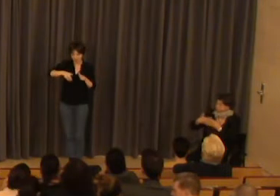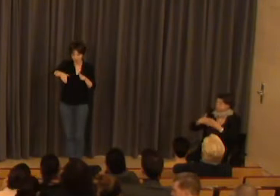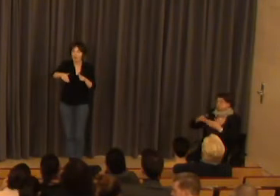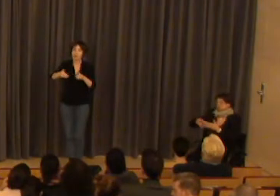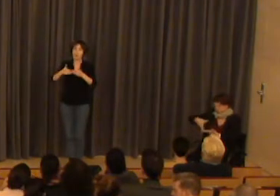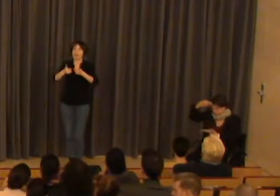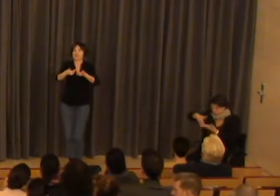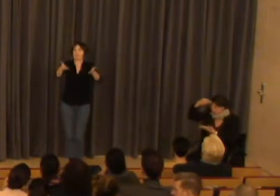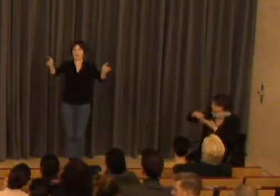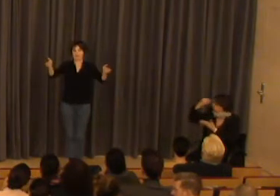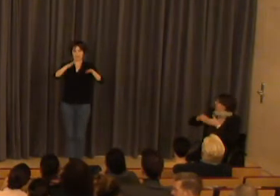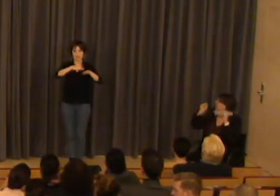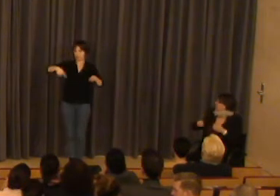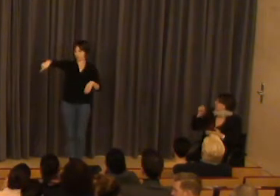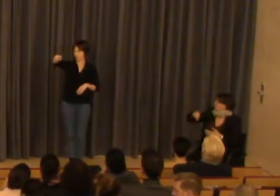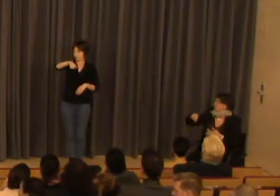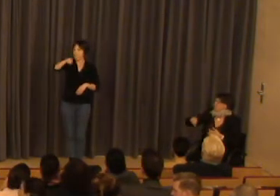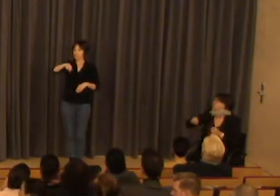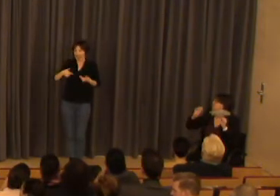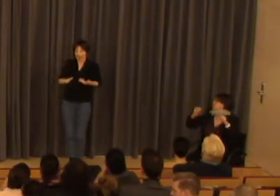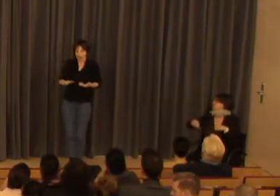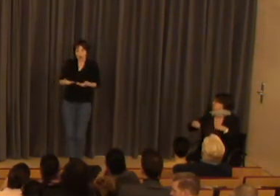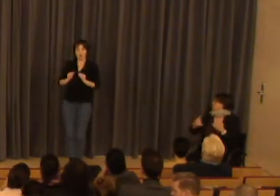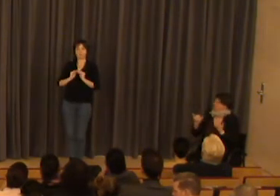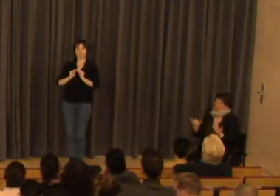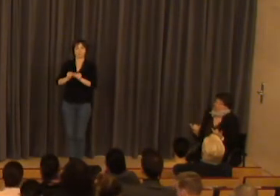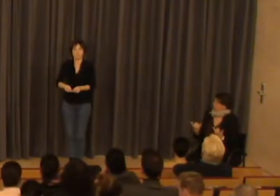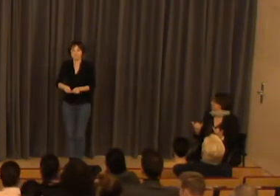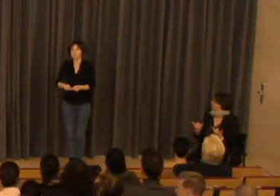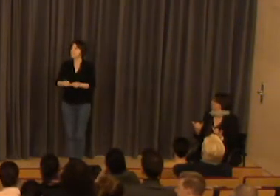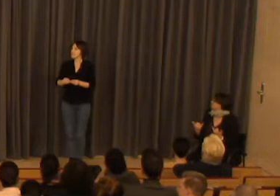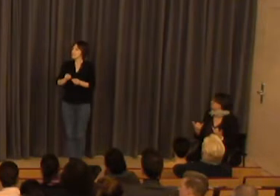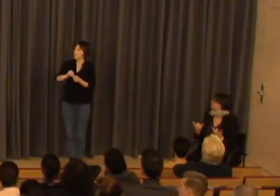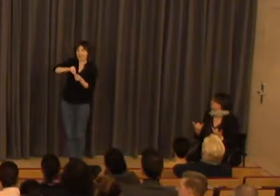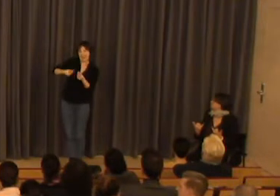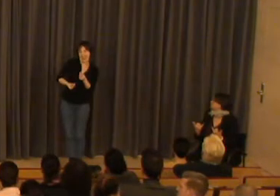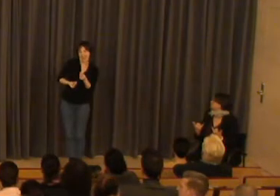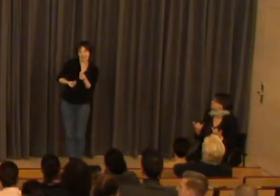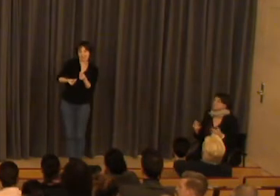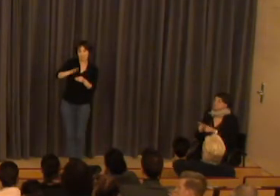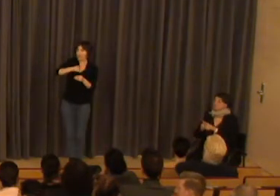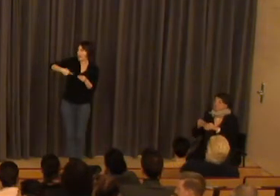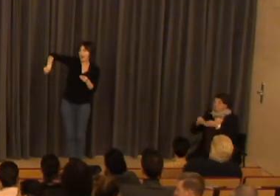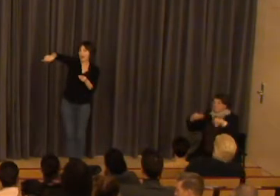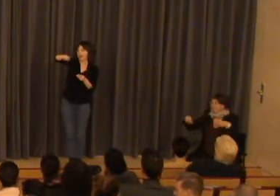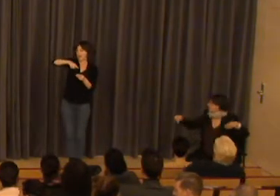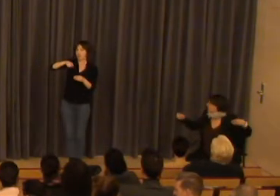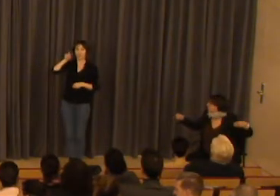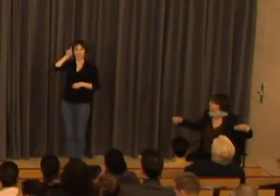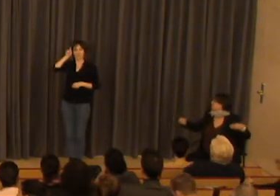També estem desenvolupant un seguit de materials que estaran a disposició de tots els docents i penjats al